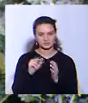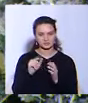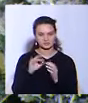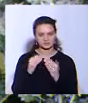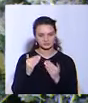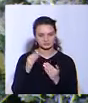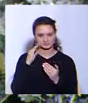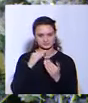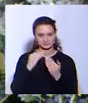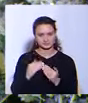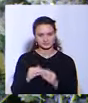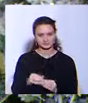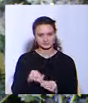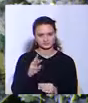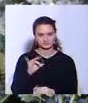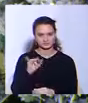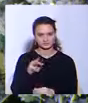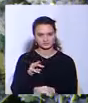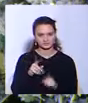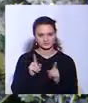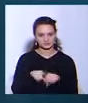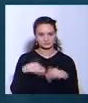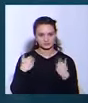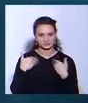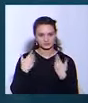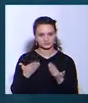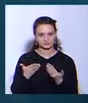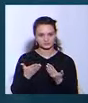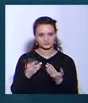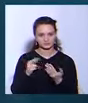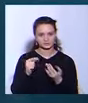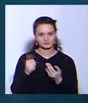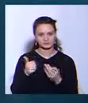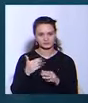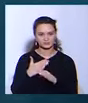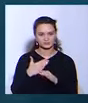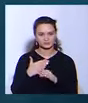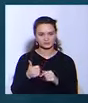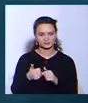ხო, ანუ მამიკოსი. მარიამ, ასევე მოგესალმებით და მე როგორ ხარ?